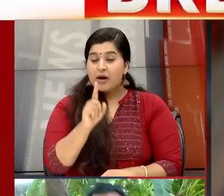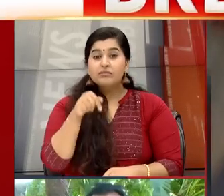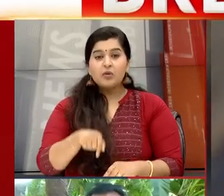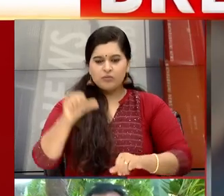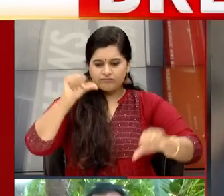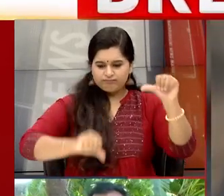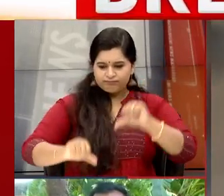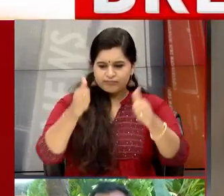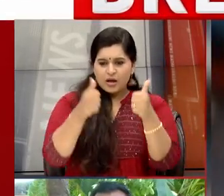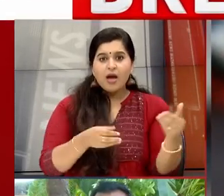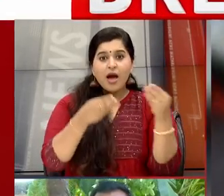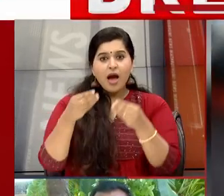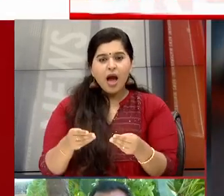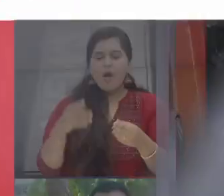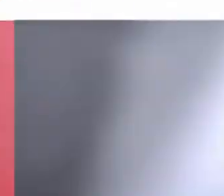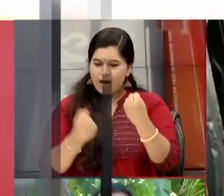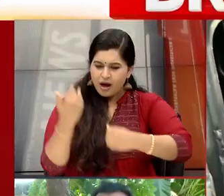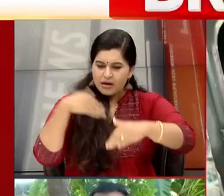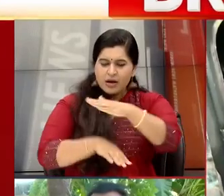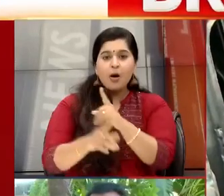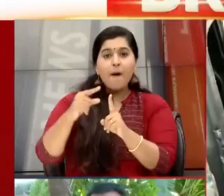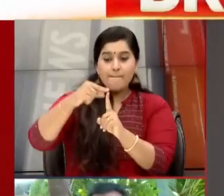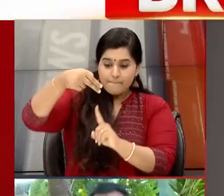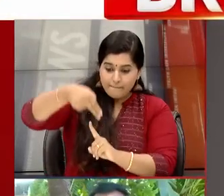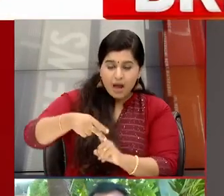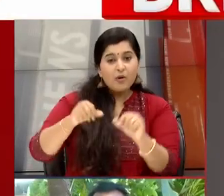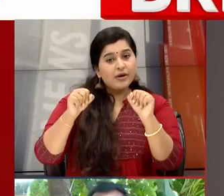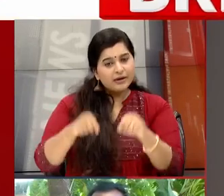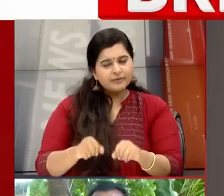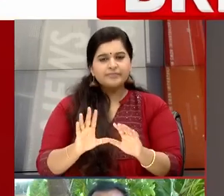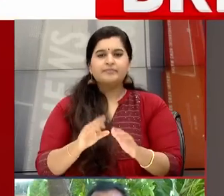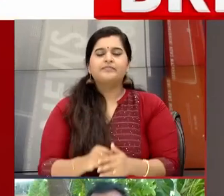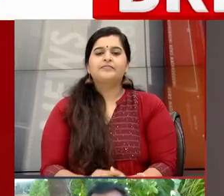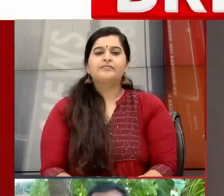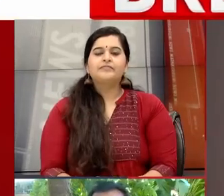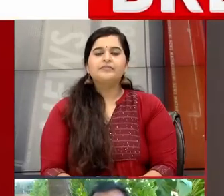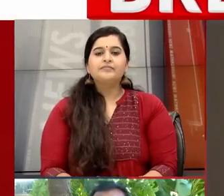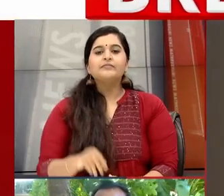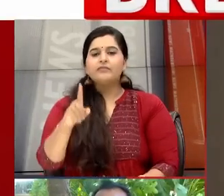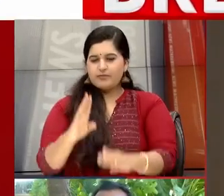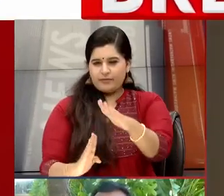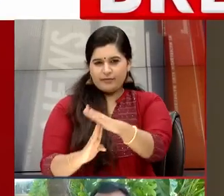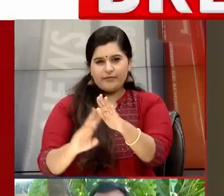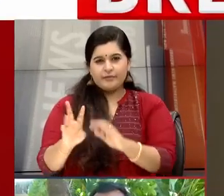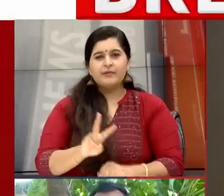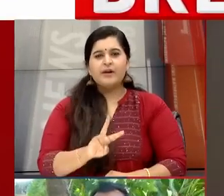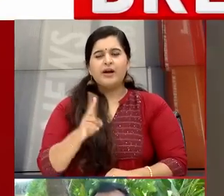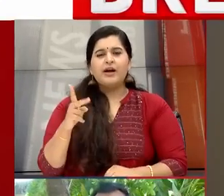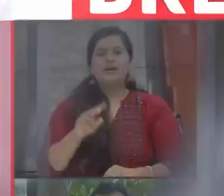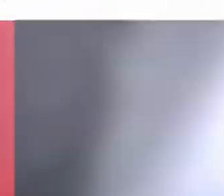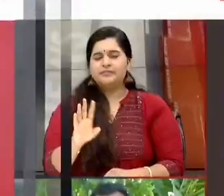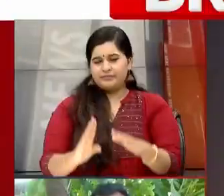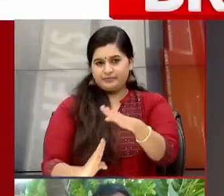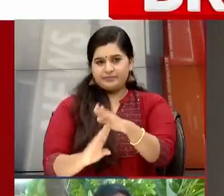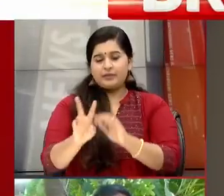ഇതിനുള്ളിൽ പെട്രോൾ ഉണ്ടായിരുന്നു, പെട്രോളിൻ്റെ സാന്നിധ്യം സ്ഥിരീകരിച്ചു എന്നതാണ് ഈ റിപ്പോർട്ടിൽ വ്യക്തമാക്കുന്നത്. പക്ഷേ കുടുംബം അറിയിക്കുന്നത് തങ്ങൾ വെള്ളമാണ് കൊണ്ടുവന്നത്.